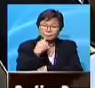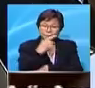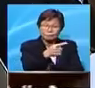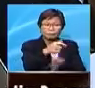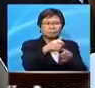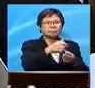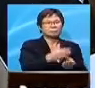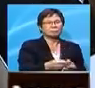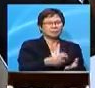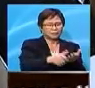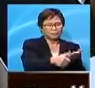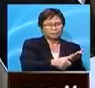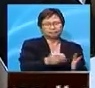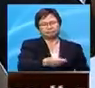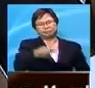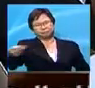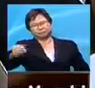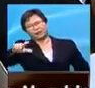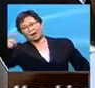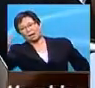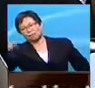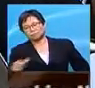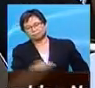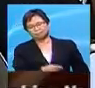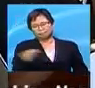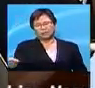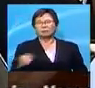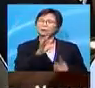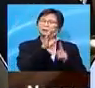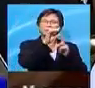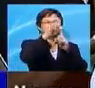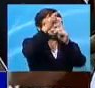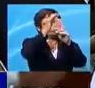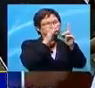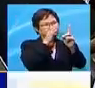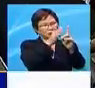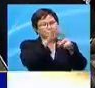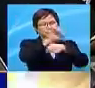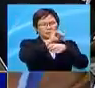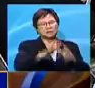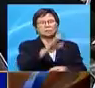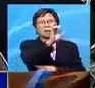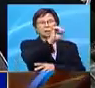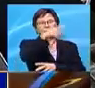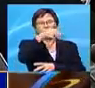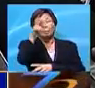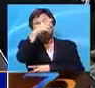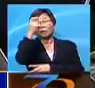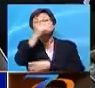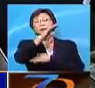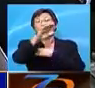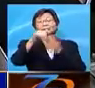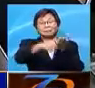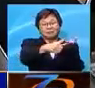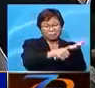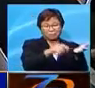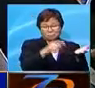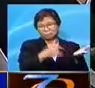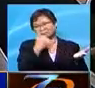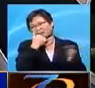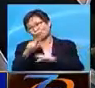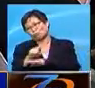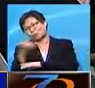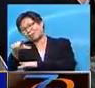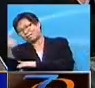pengenalan mereka kepada pihak lain selain petugas SPR kerana k pengenalan tersebut mungkin disalah